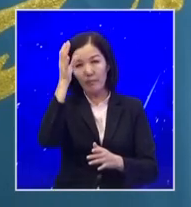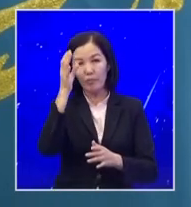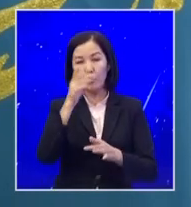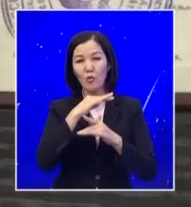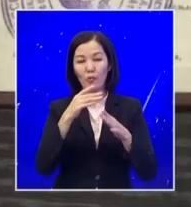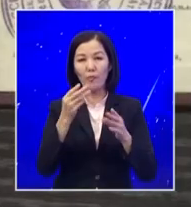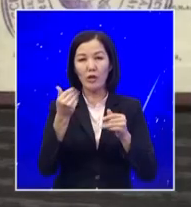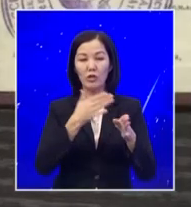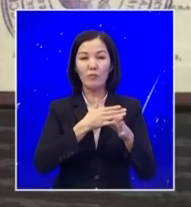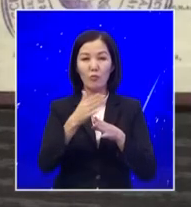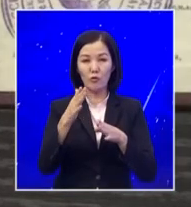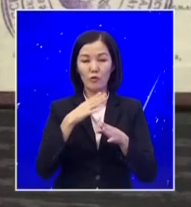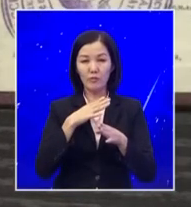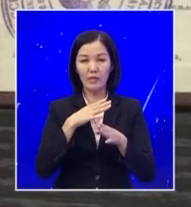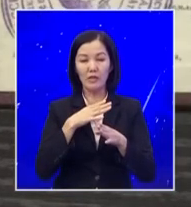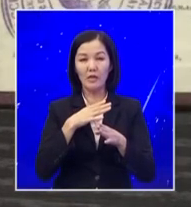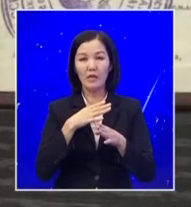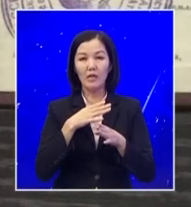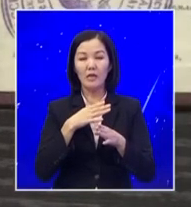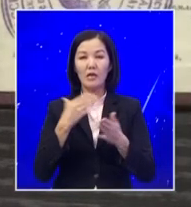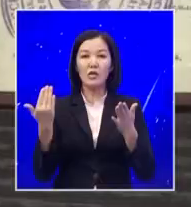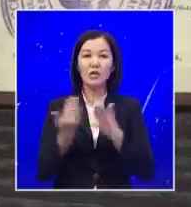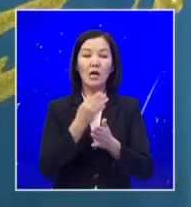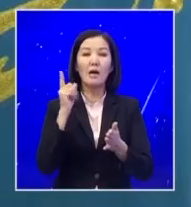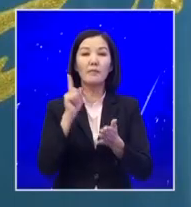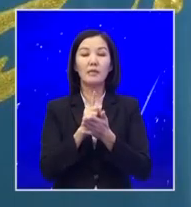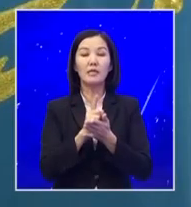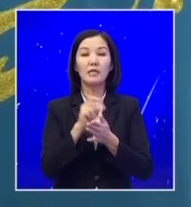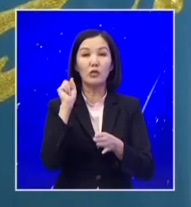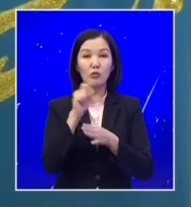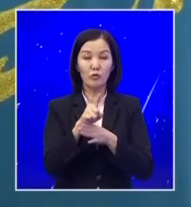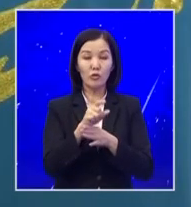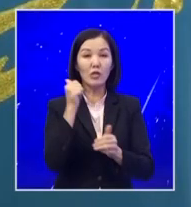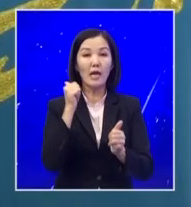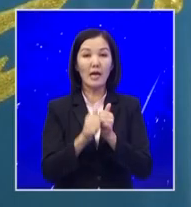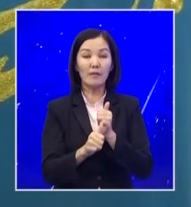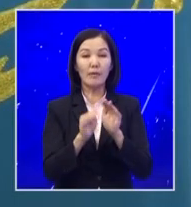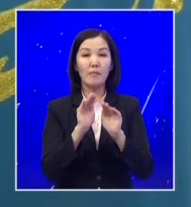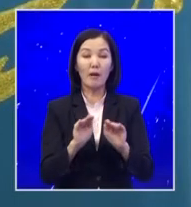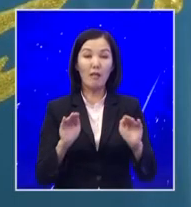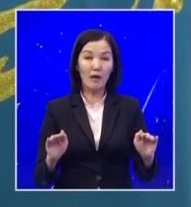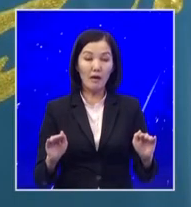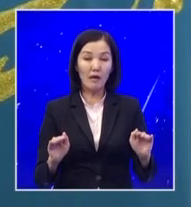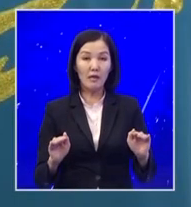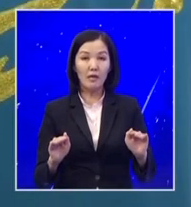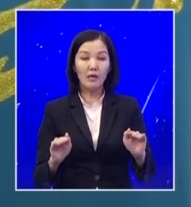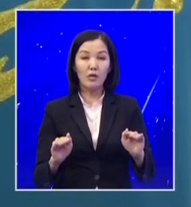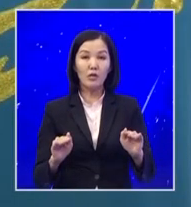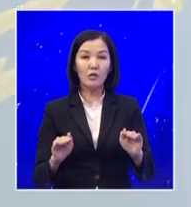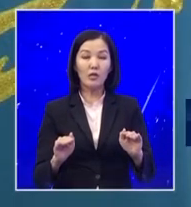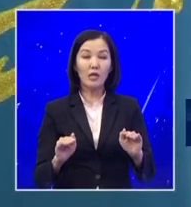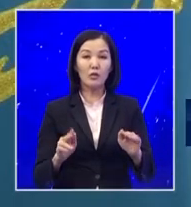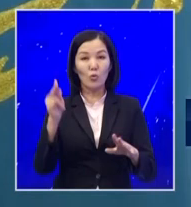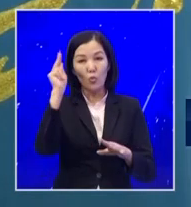бөлініп жатыр. Бұның барлығы бізге жаңа міндеттер жүктейді. Әрбір баланың жүрегіне жол